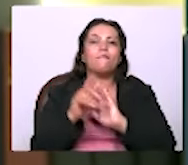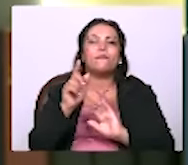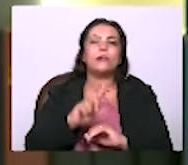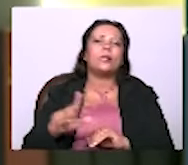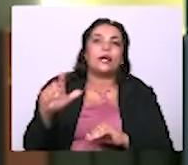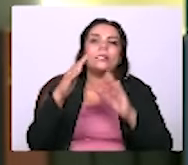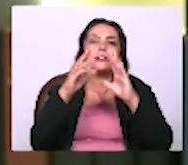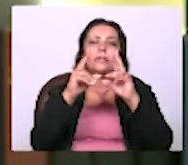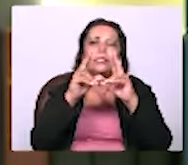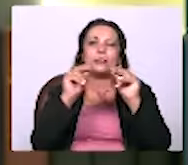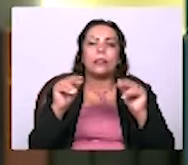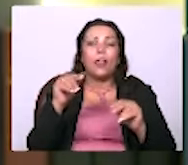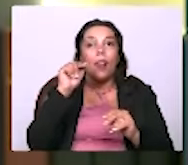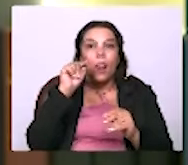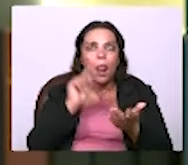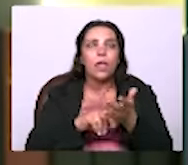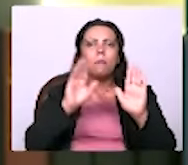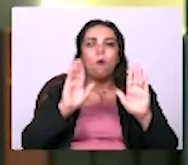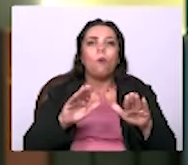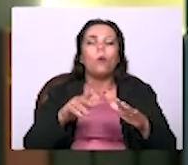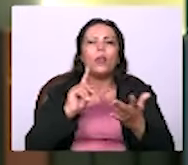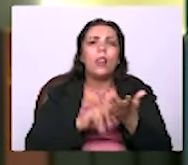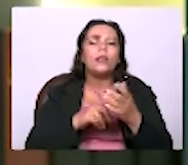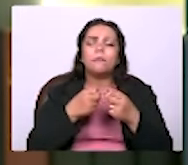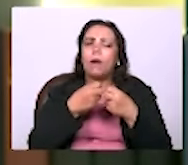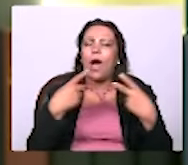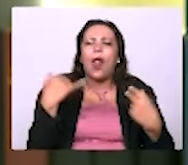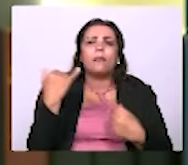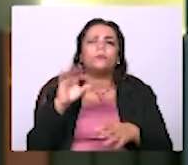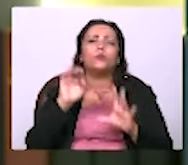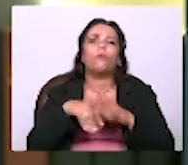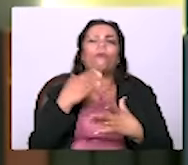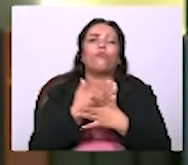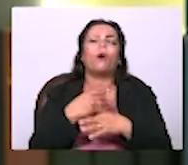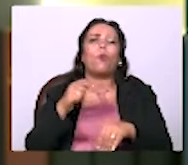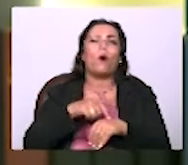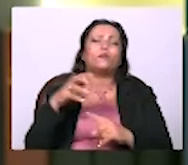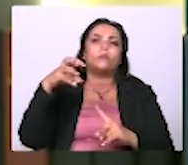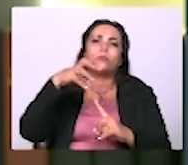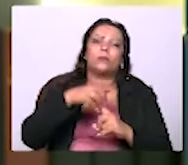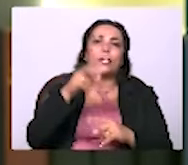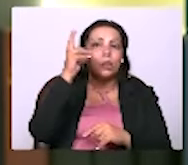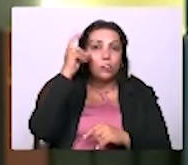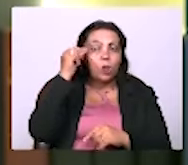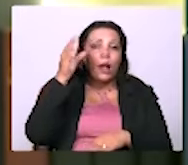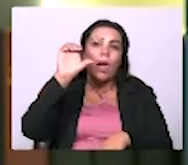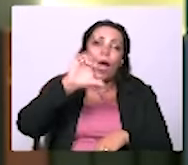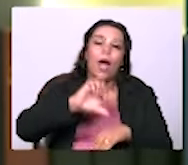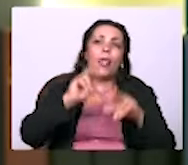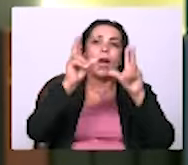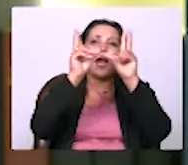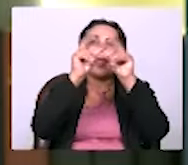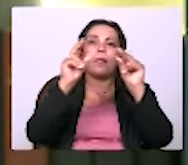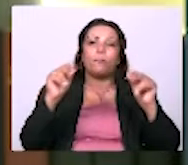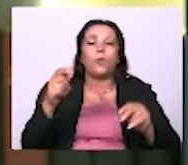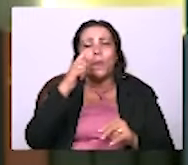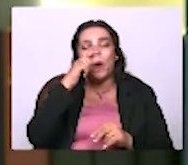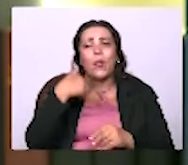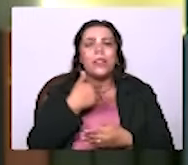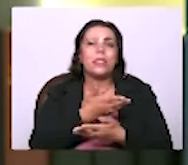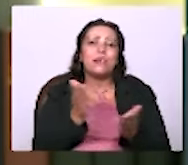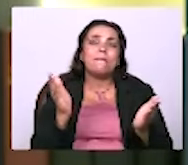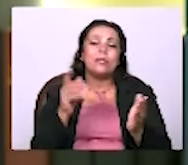اصبح مطروحا اكثر من ذي قبل ولا سيما في ضوء الاعتداء الاسرائيلي على لبنان ونتمنى